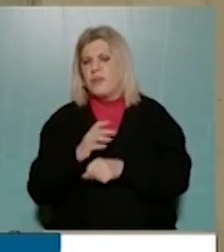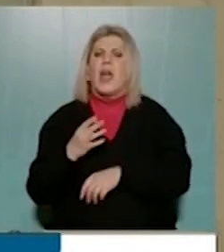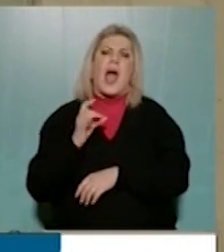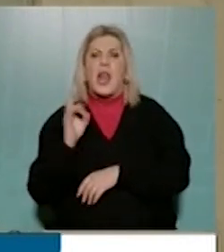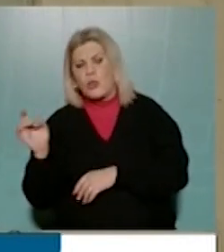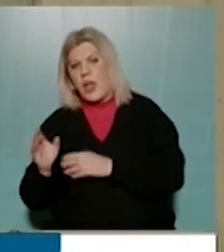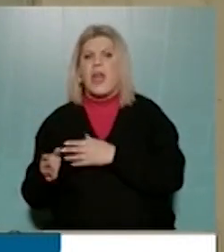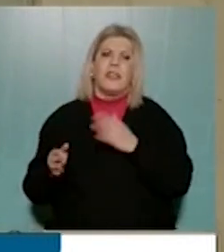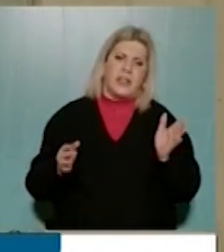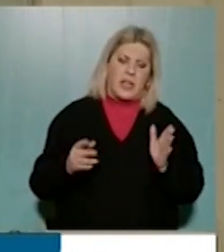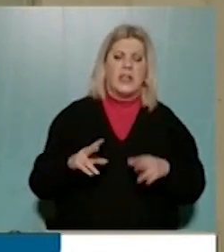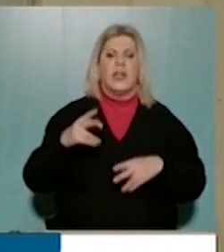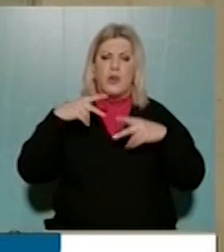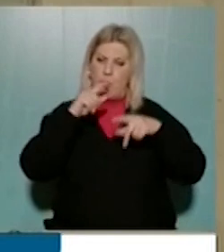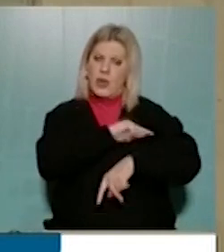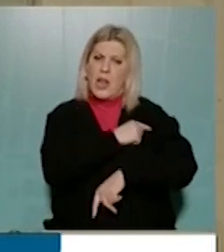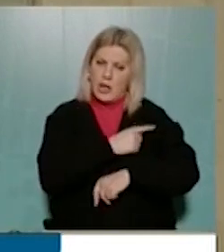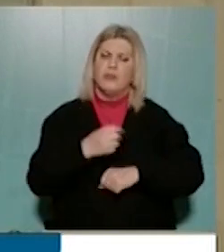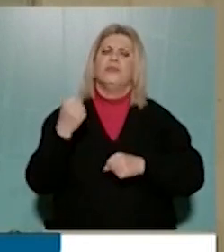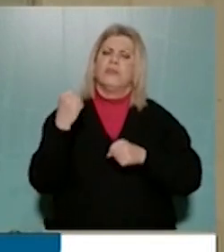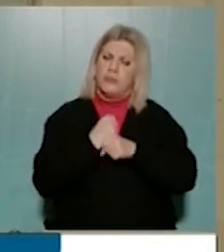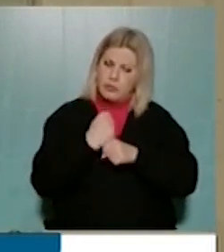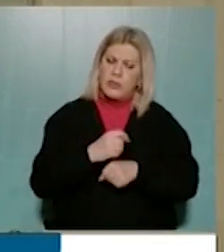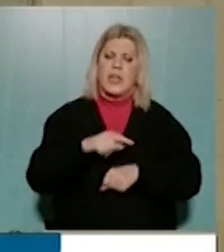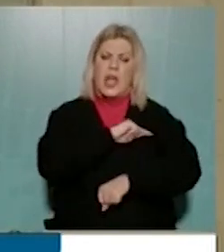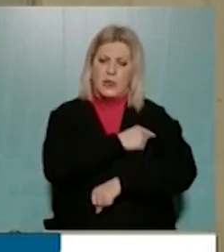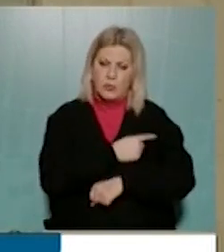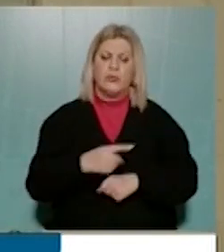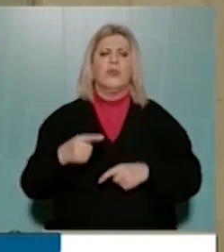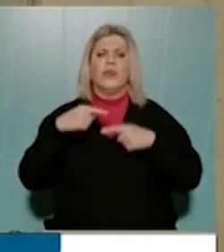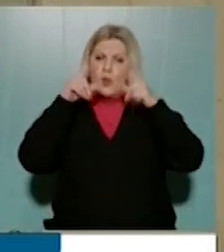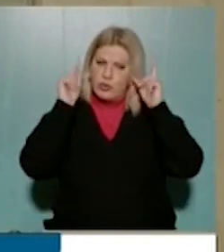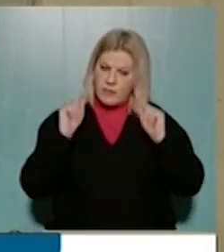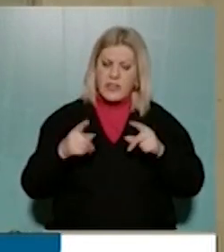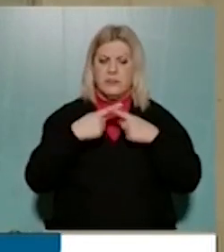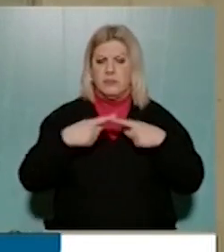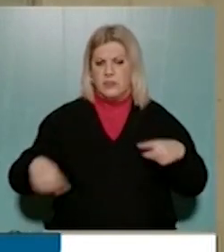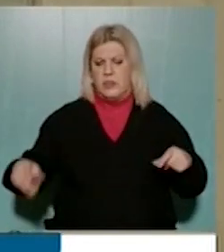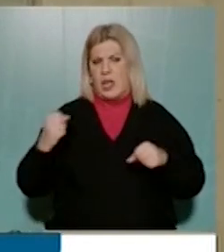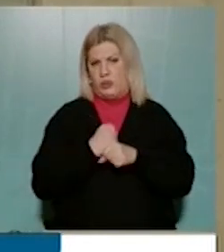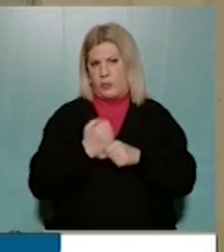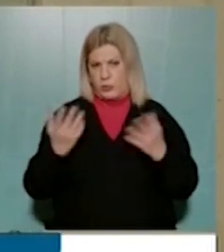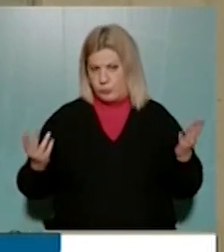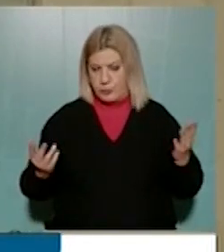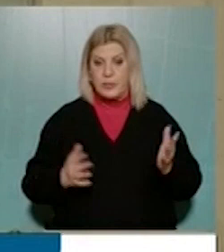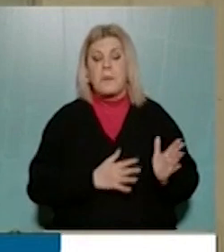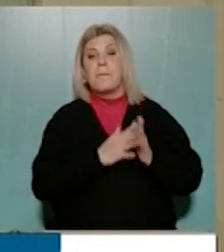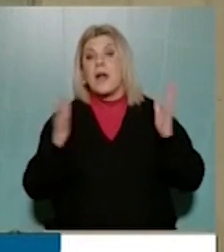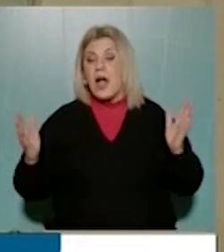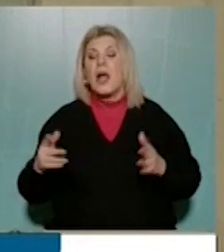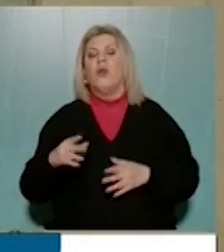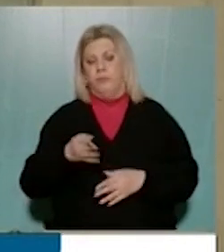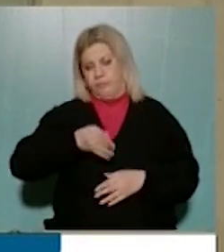για τα νοσοκομεία της και για τους εργαζόμενους στα νοσοκομεία γιατρούς υγειονομικό προσωπικό και για τους υπόλοιπους εργαζόμενους τεράστιο